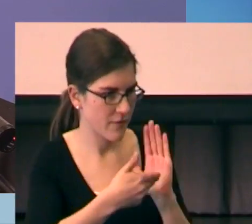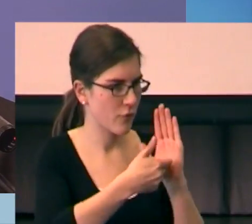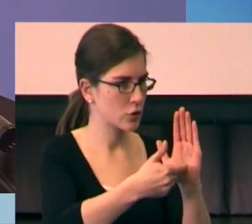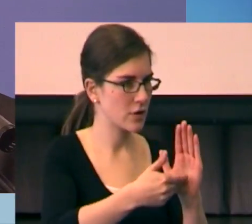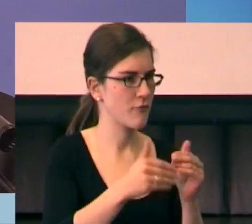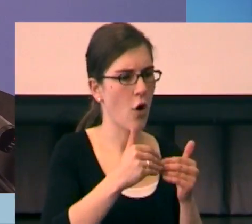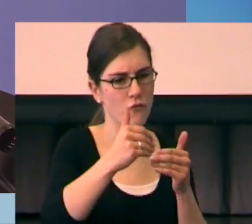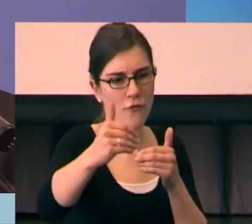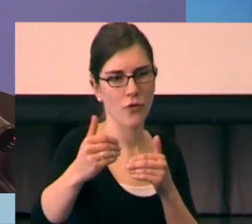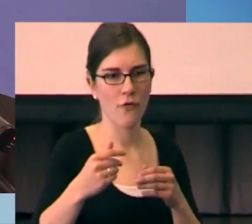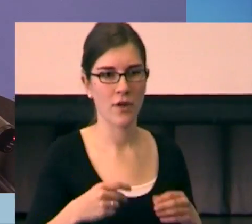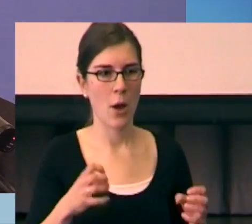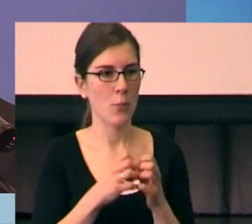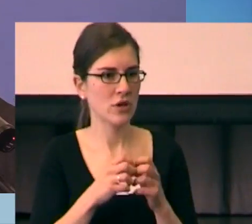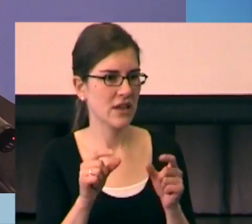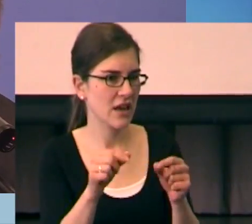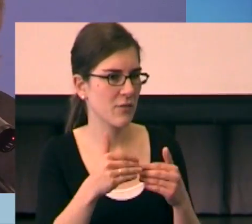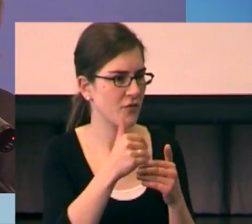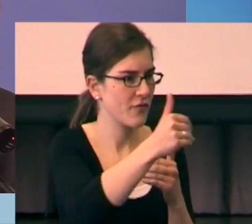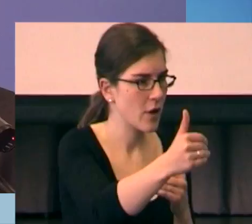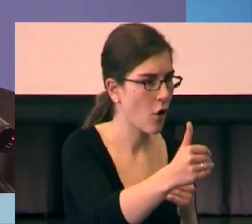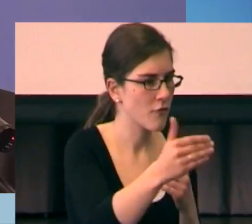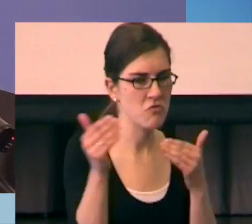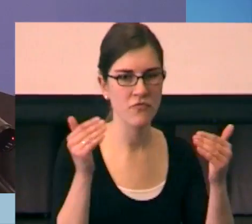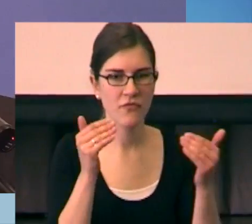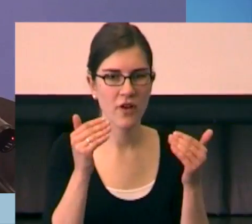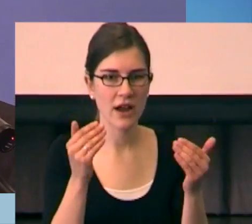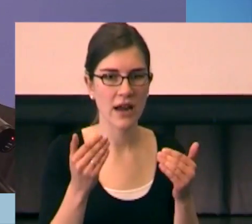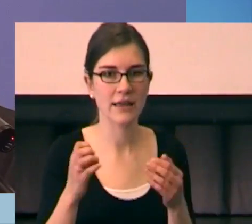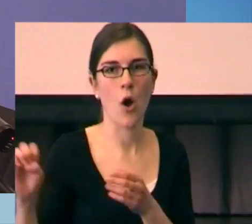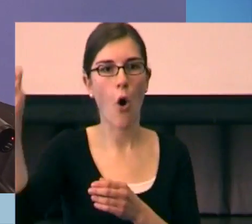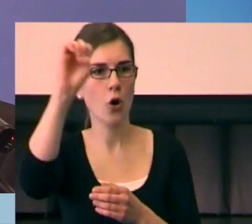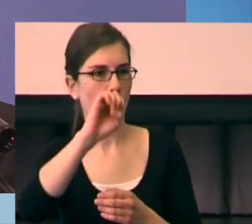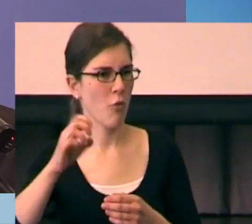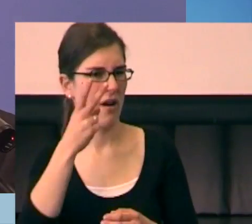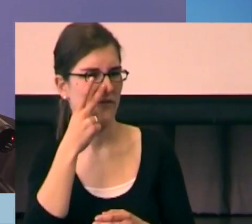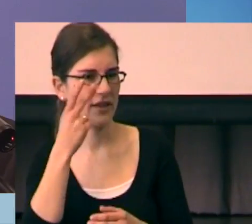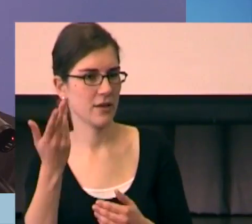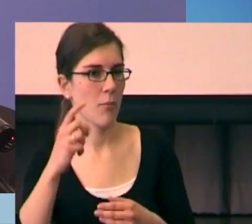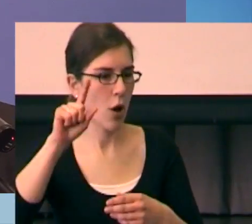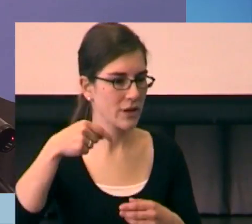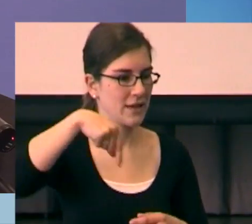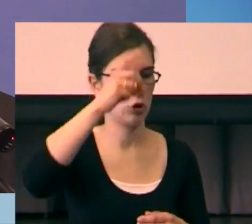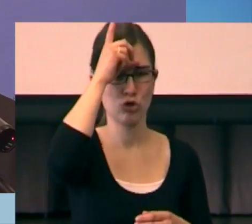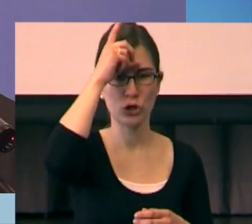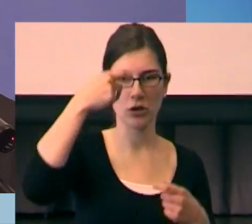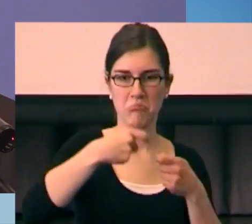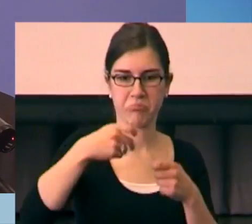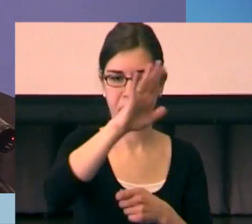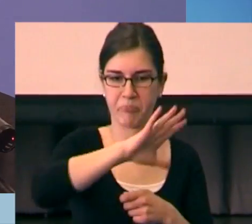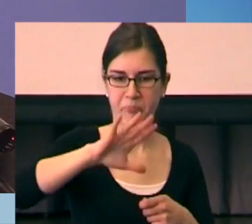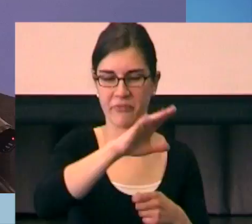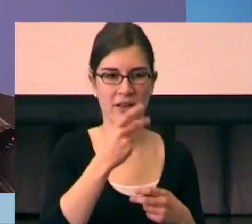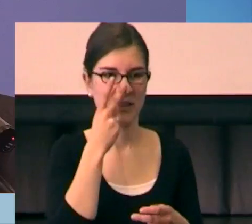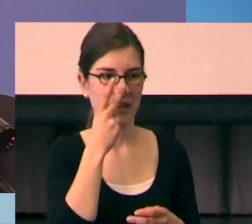das Prostatakarzinom bei uns auf, wie häufig tritt das Prostatakarzinom in Europa auf, aber auch im bundesweiten Vergleich. Und was sind